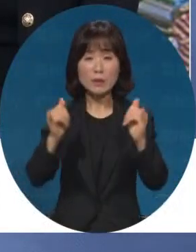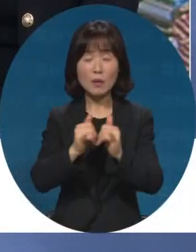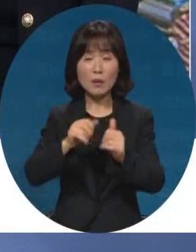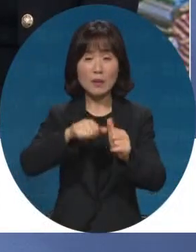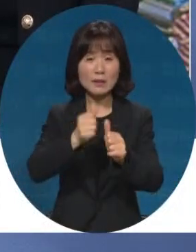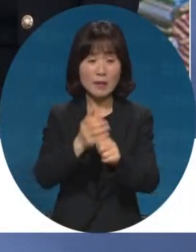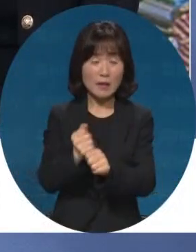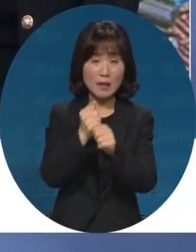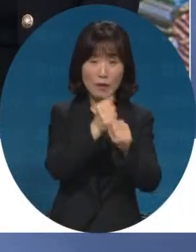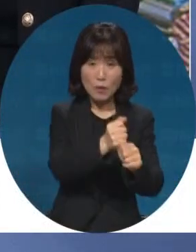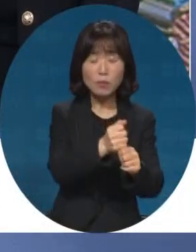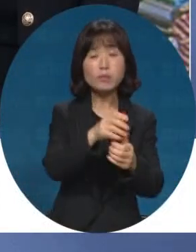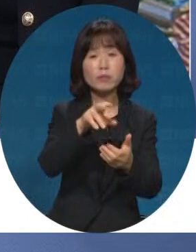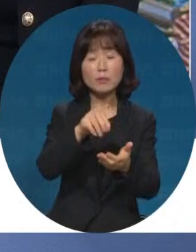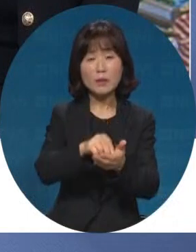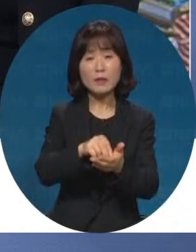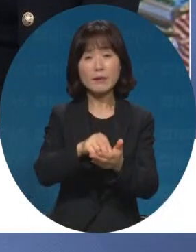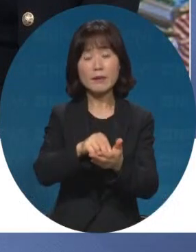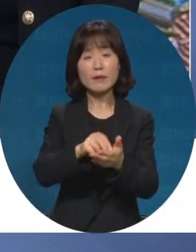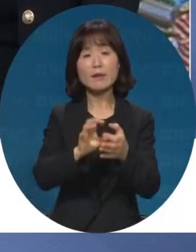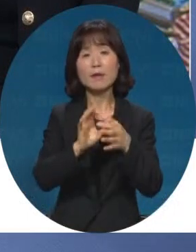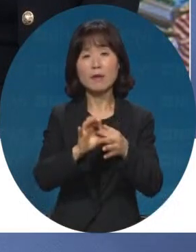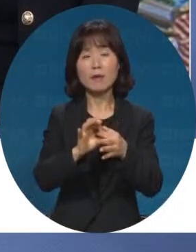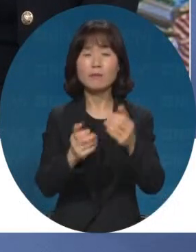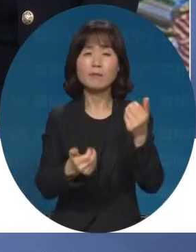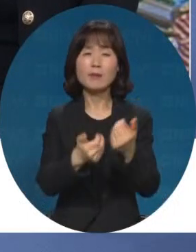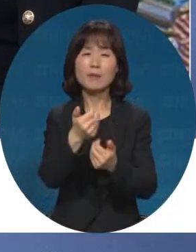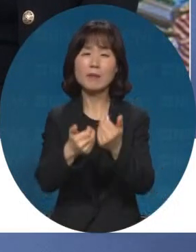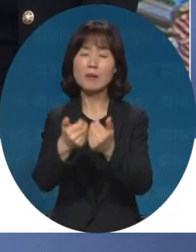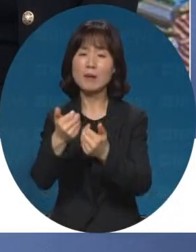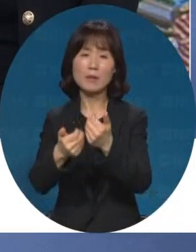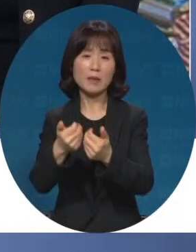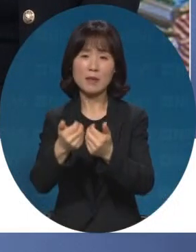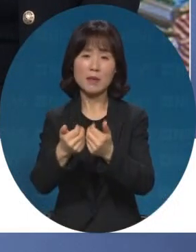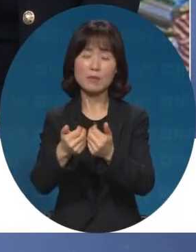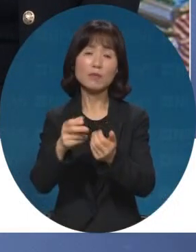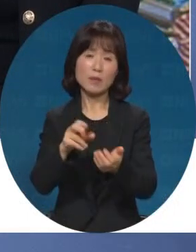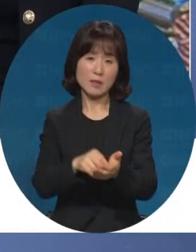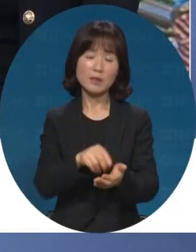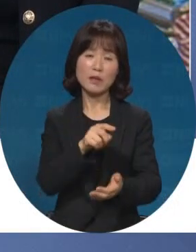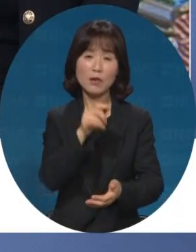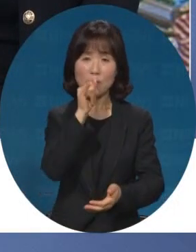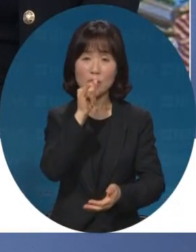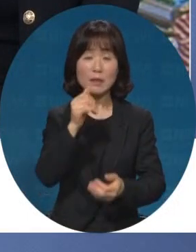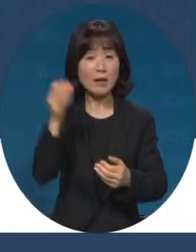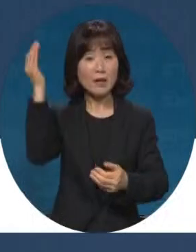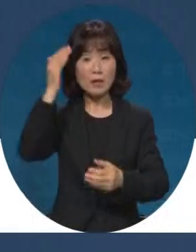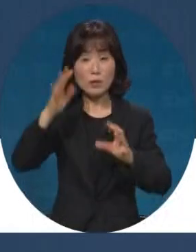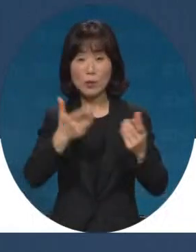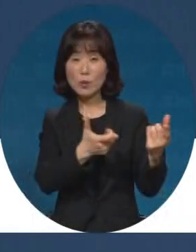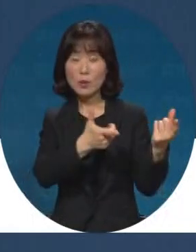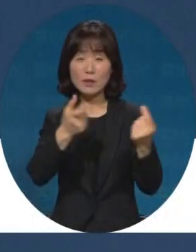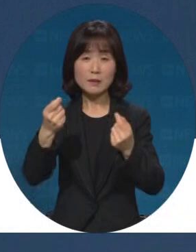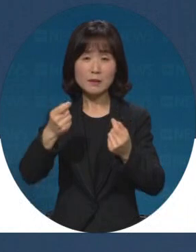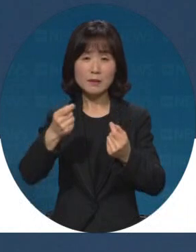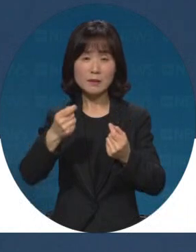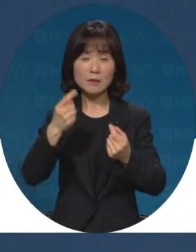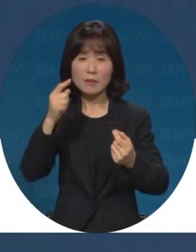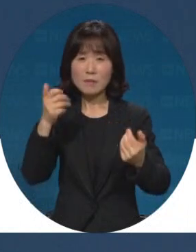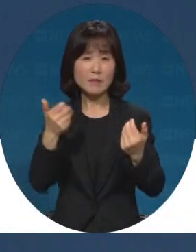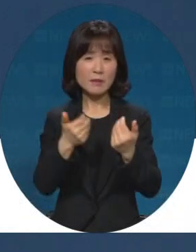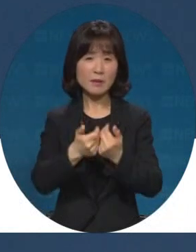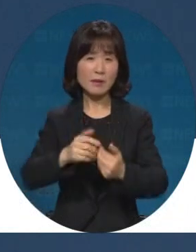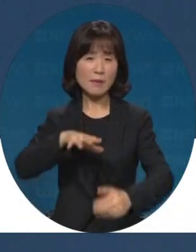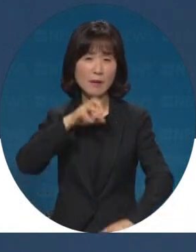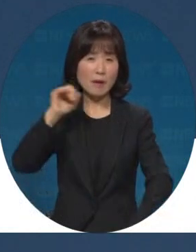문제를 둘러싸고 갈등이 발생할 수 있기 때문에 한국에서도 한 목소리로 주장을 해야 될 것이라고 생각이